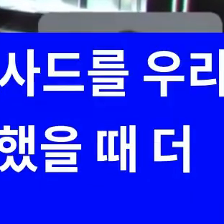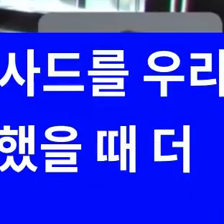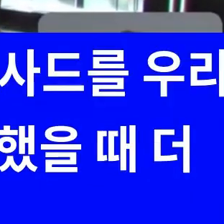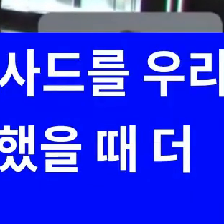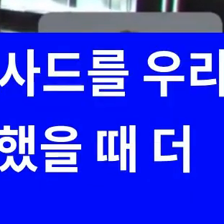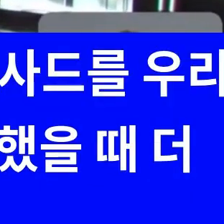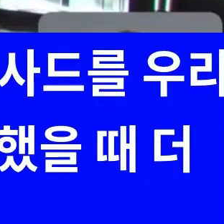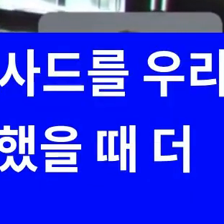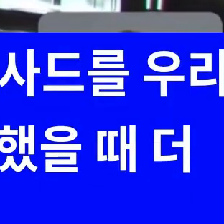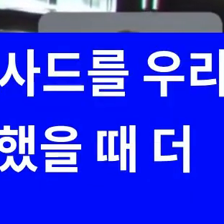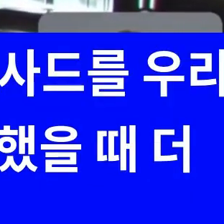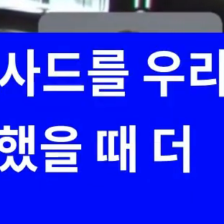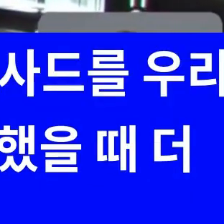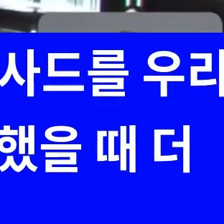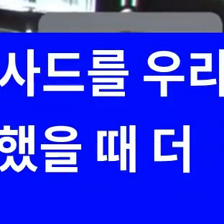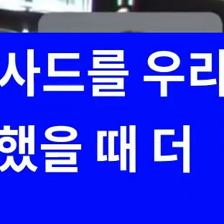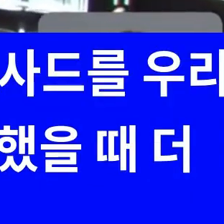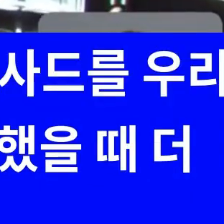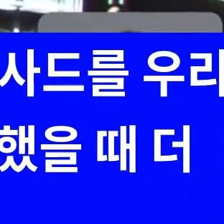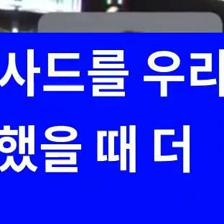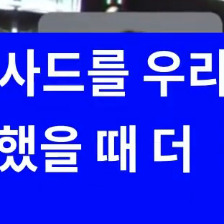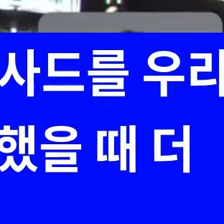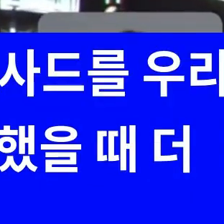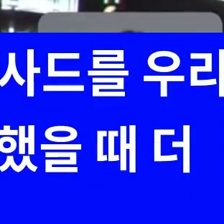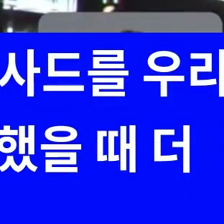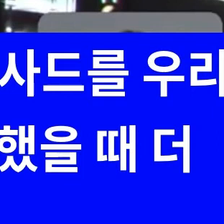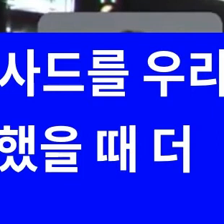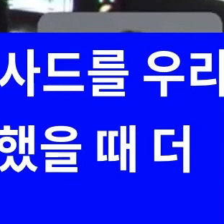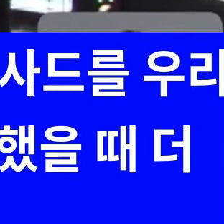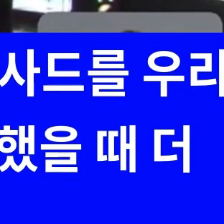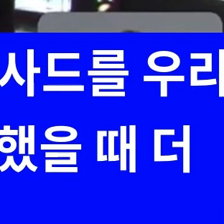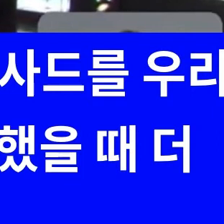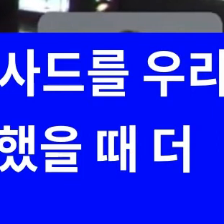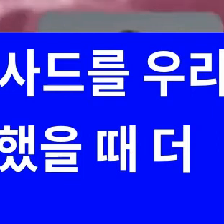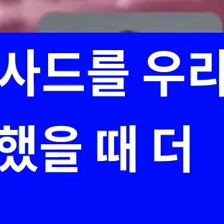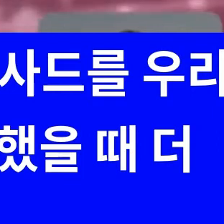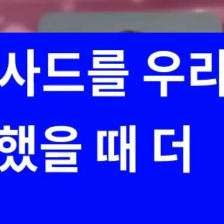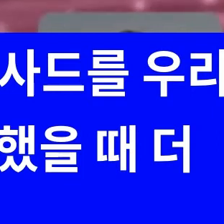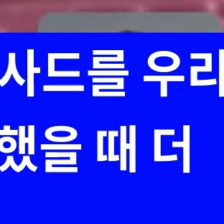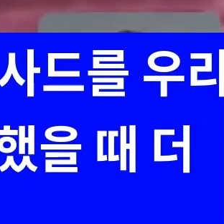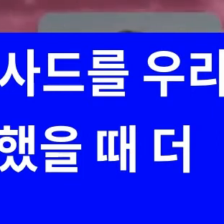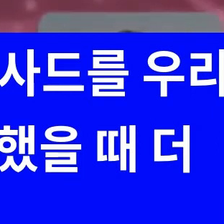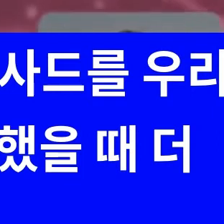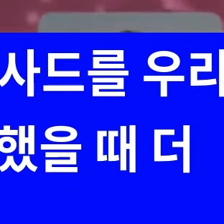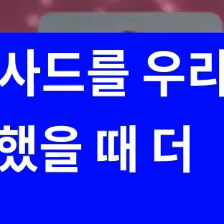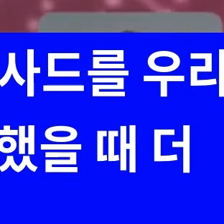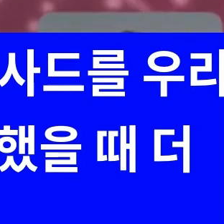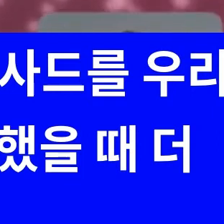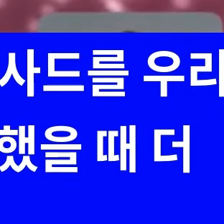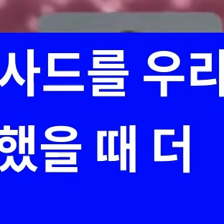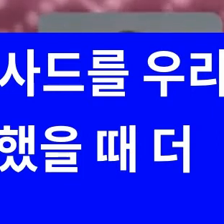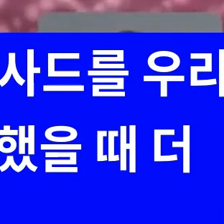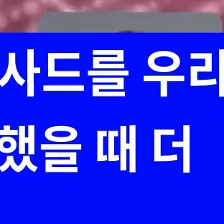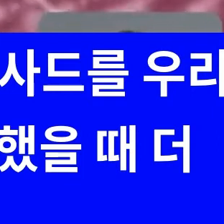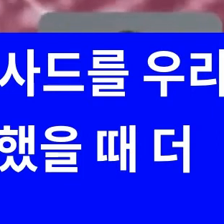그리고 그 주한 전 그 브룩 사령관의 얘기는 이 사드 성주에 있는